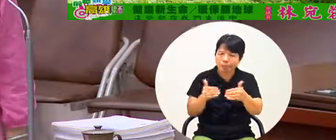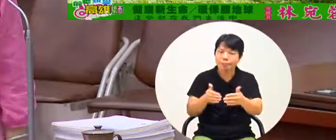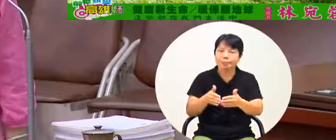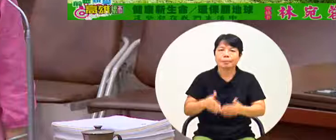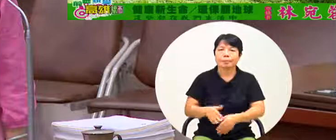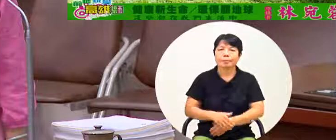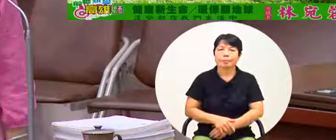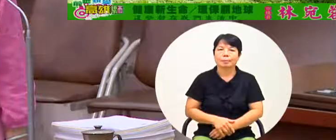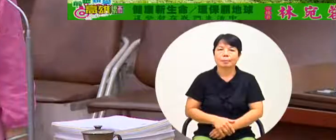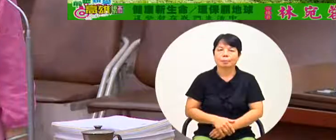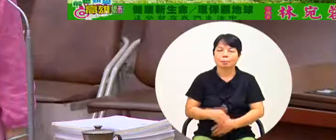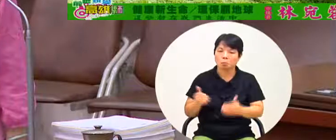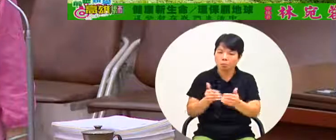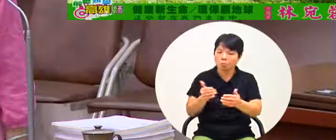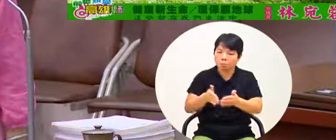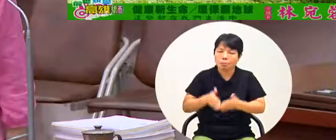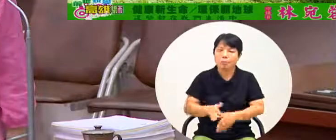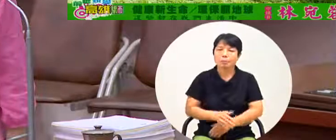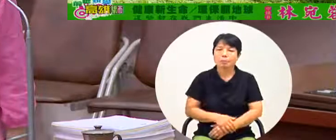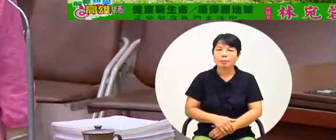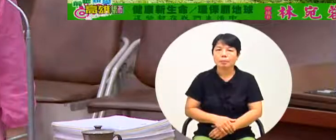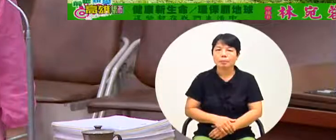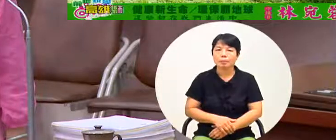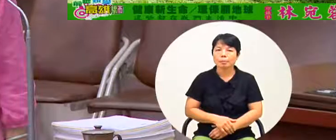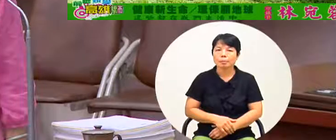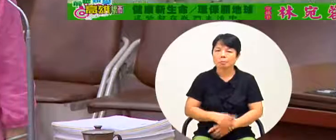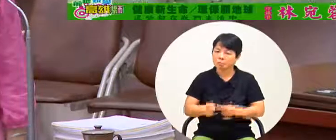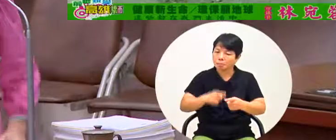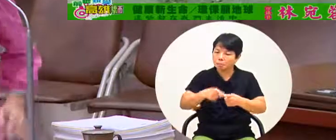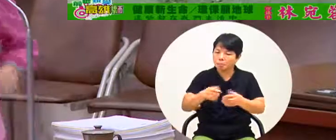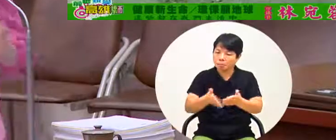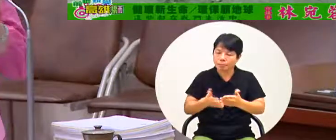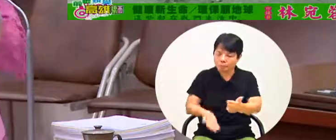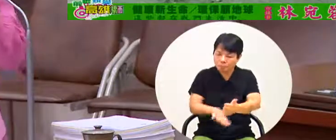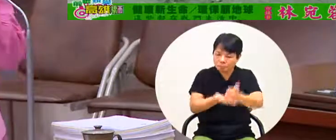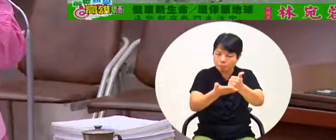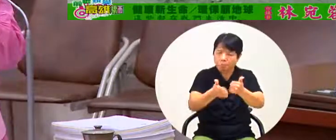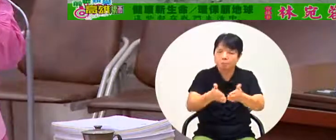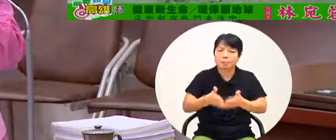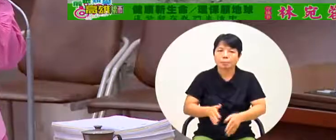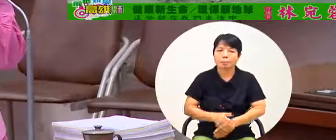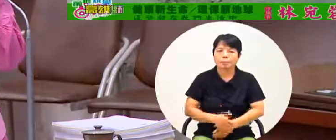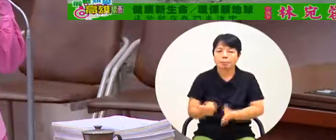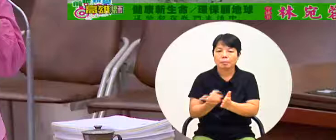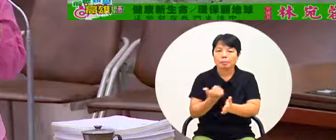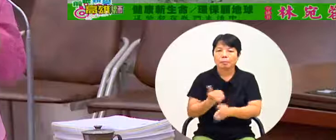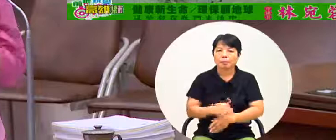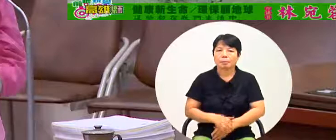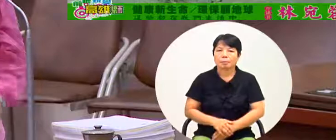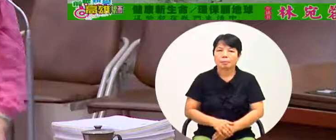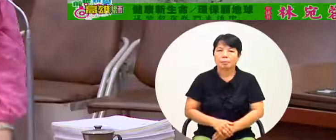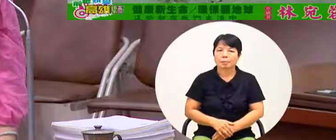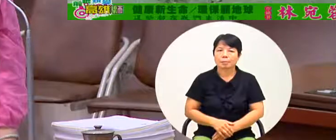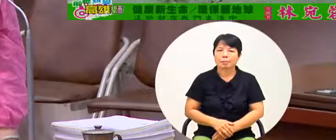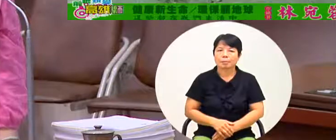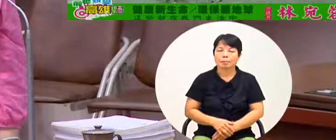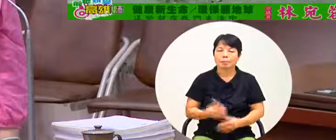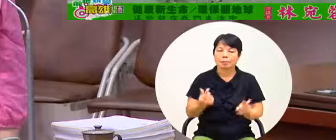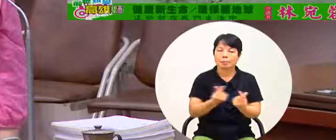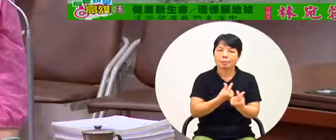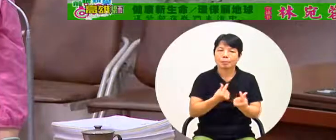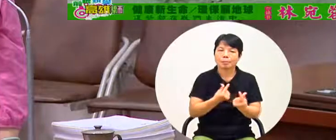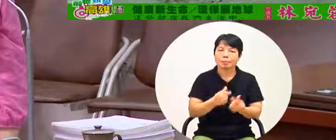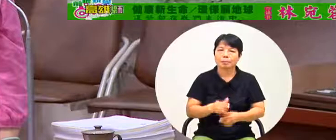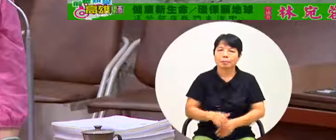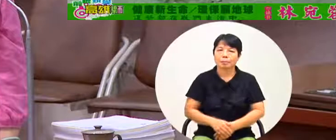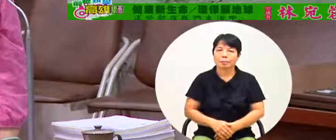给您。给您赞叹，我也给你们赞叹。本来是刚刚就是好像因公跟他成个跟他成个有。请趴掉安尼